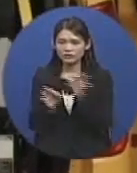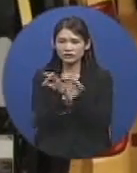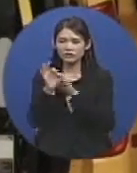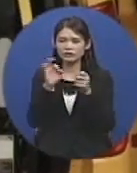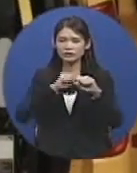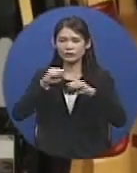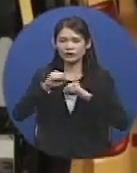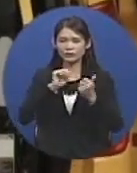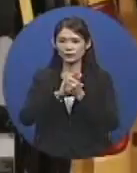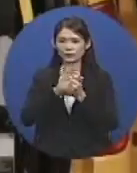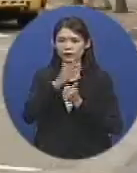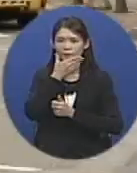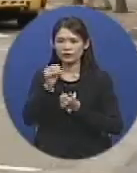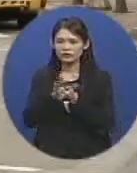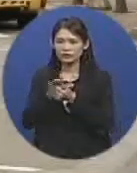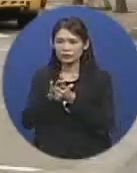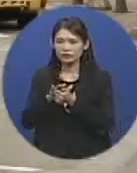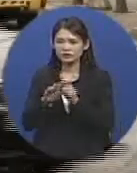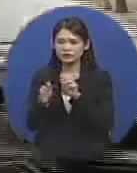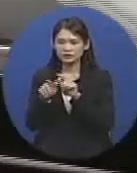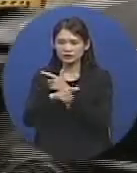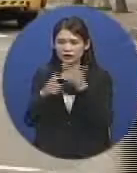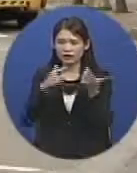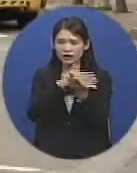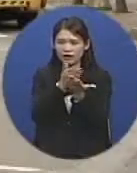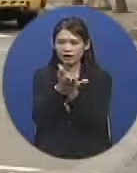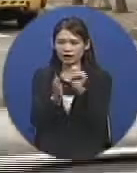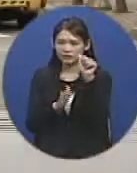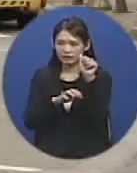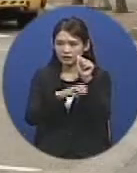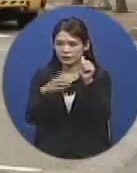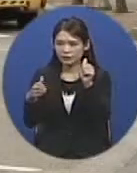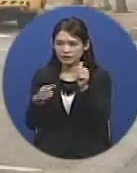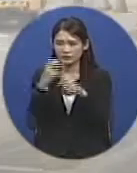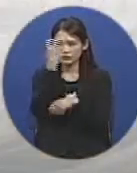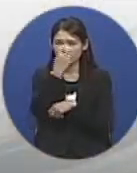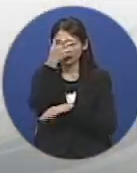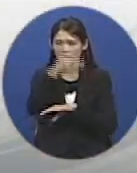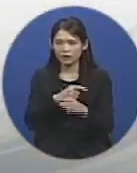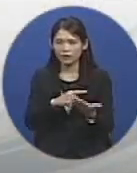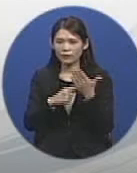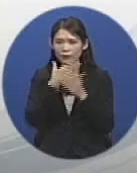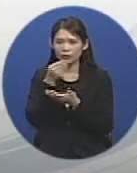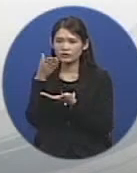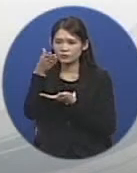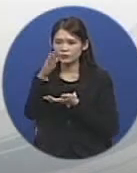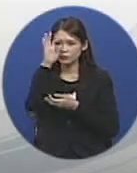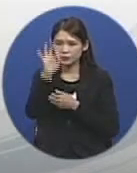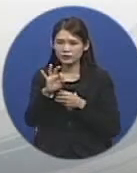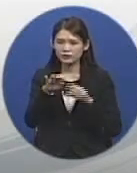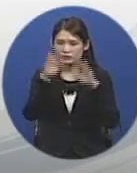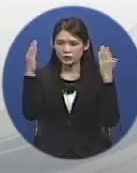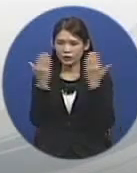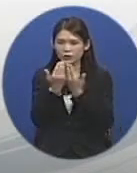지원, 복지서비스 지원 등의 5개 영역에 50개 지표로 조사가 이뤄진 복지 분야의 경우 전국 평균